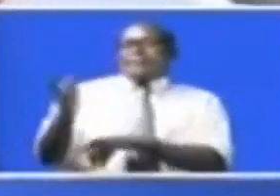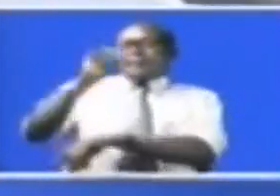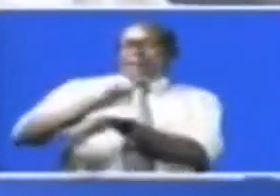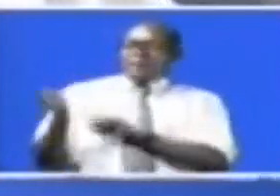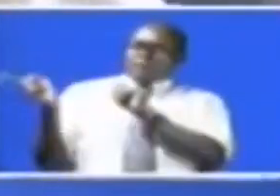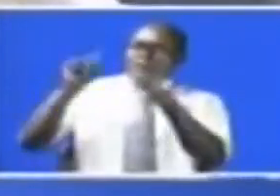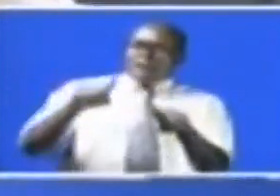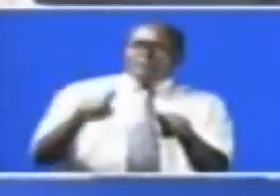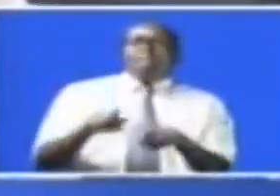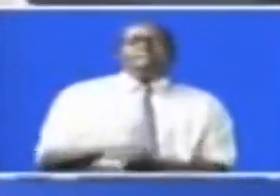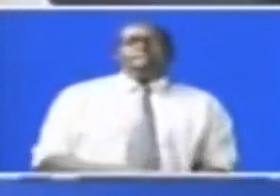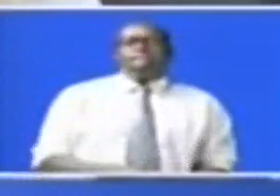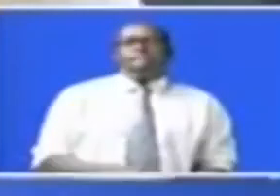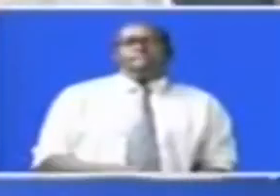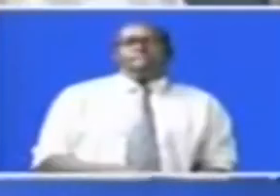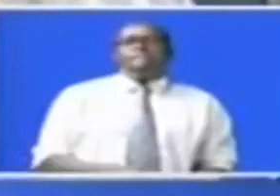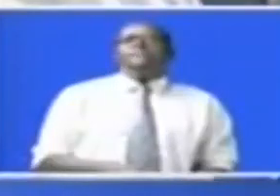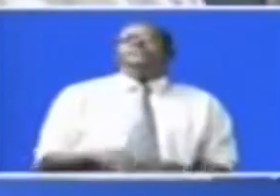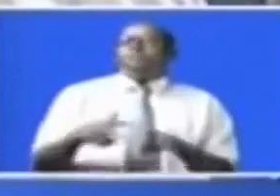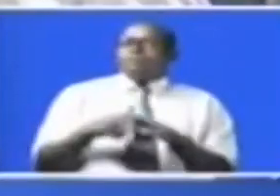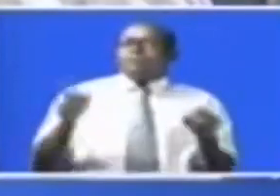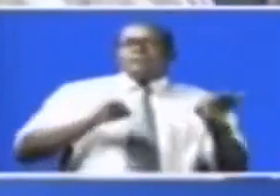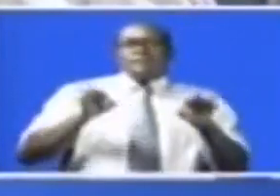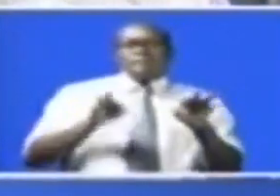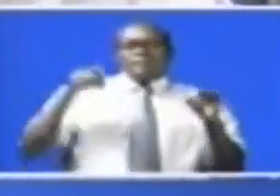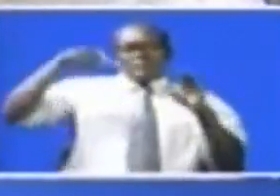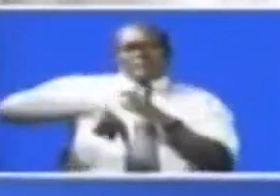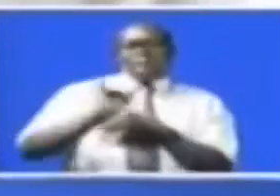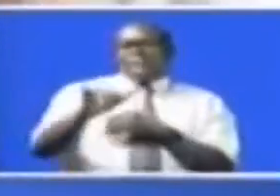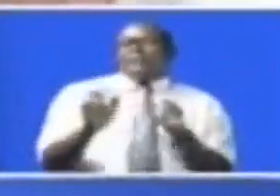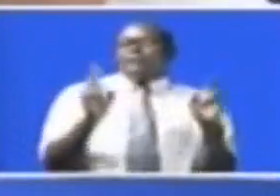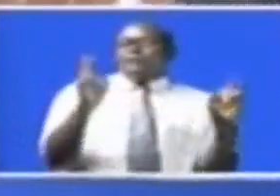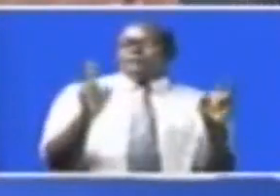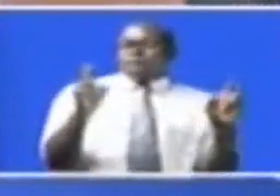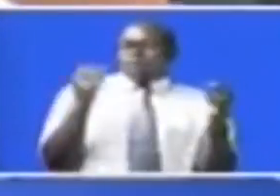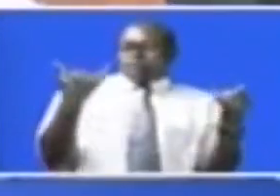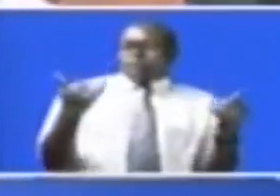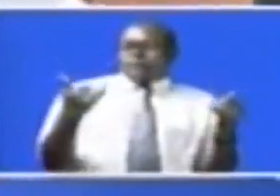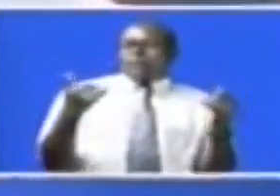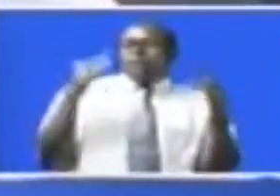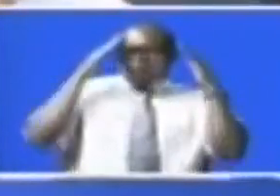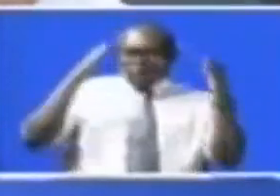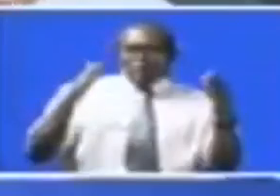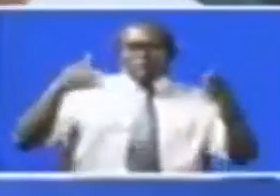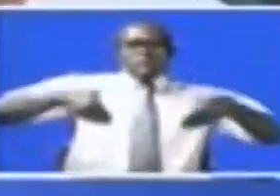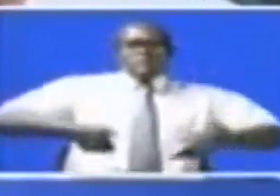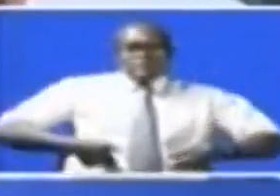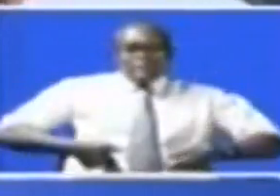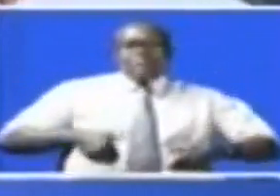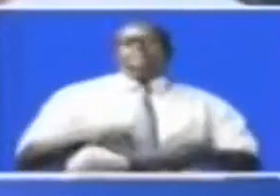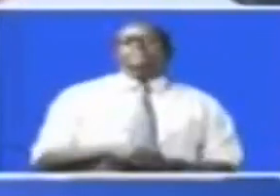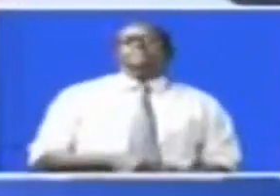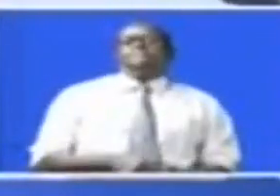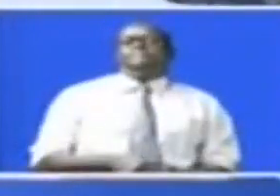tutakuja tuseme na marmario hiyo maneno. Leo ndio kuhusika na njaa.